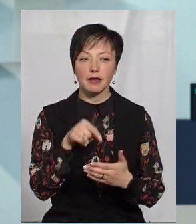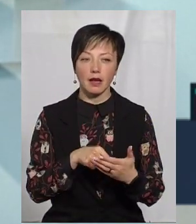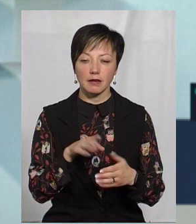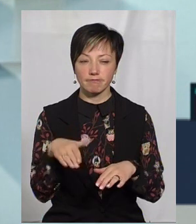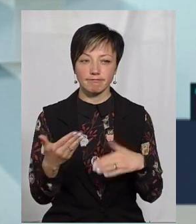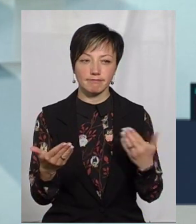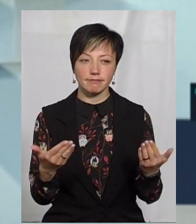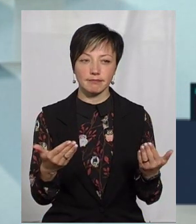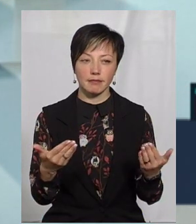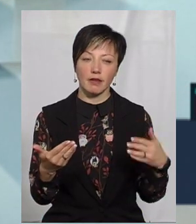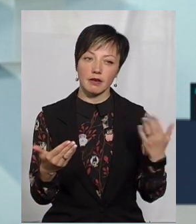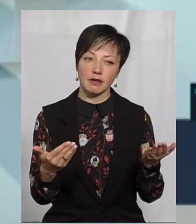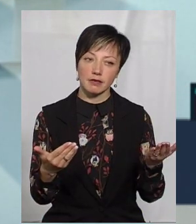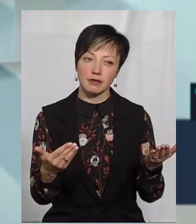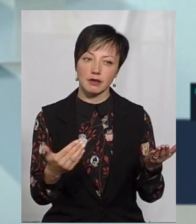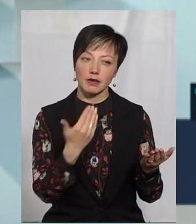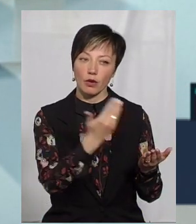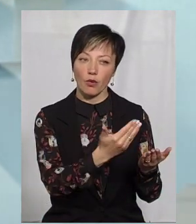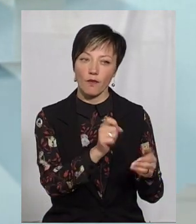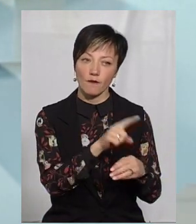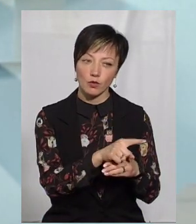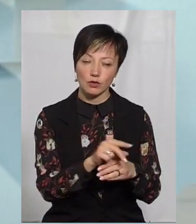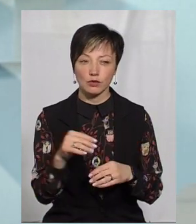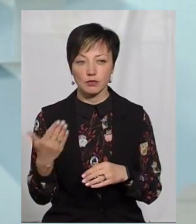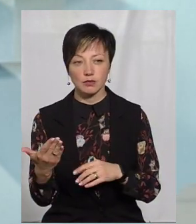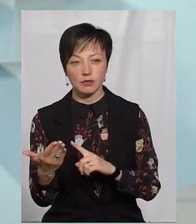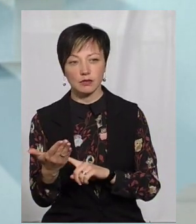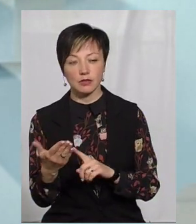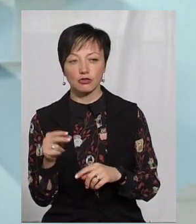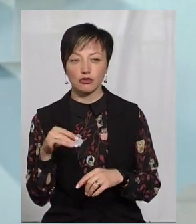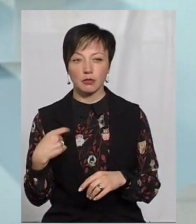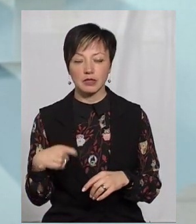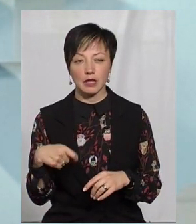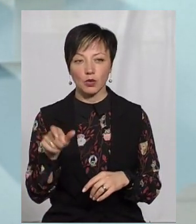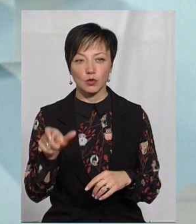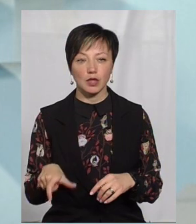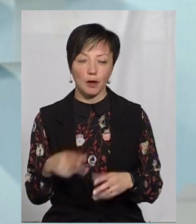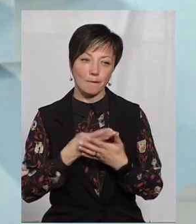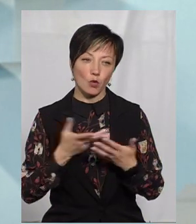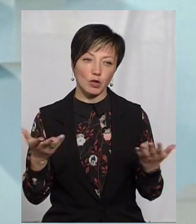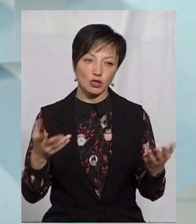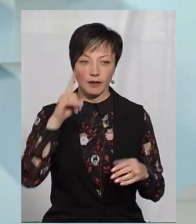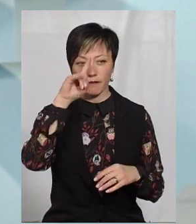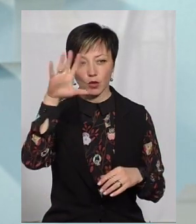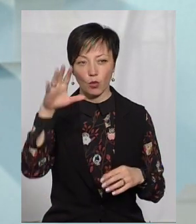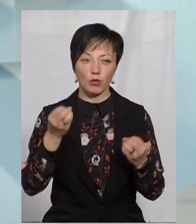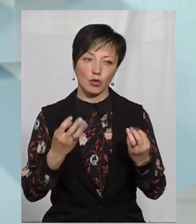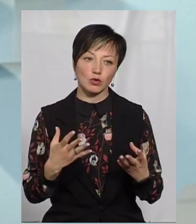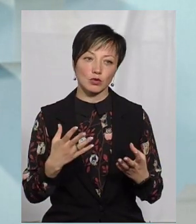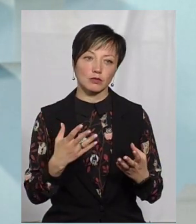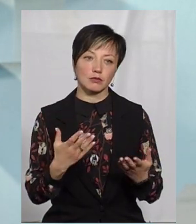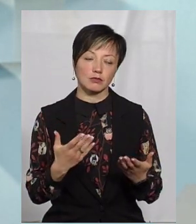дві сторони. Чи це дійсно його функції? Чи це дійсно президент, як людина публічна, як людина відома,